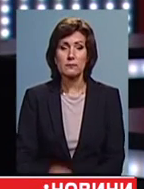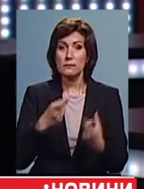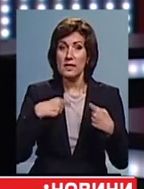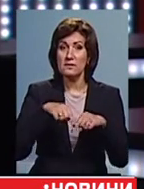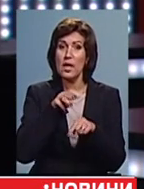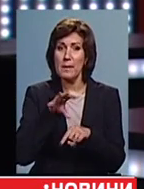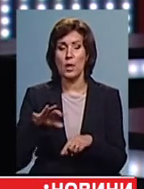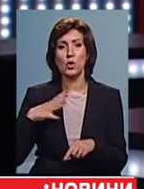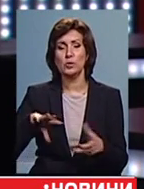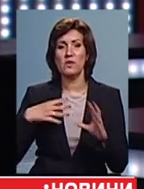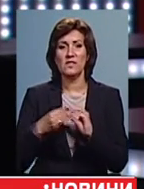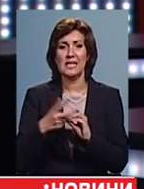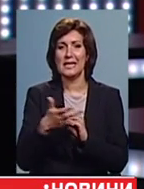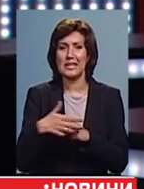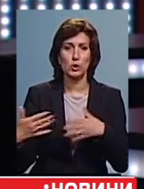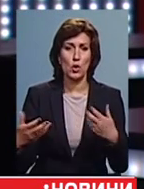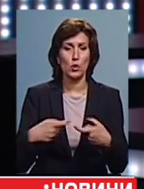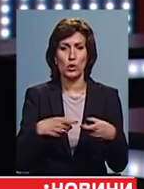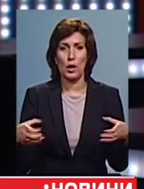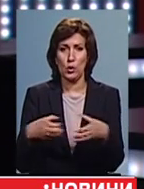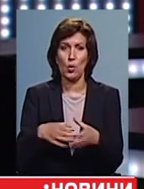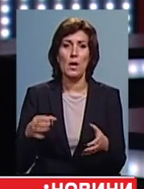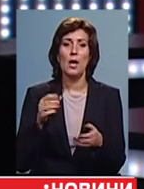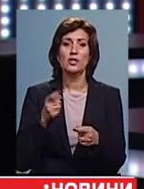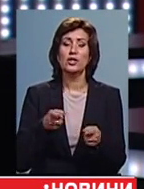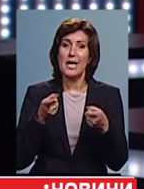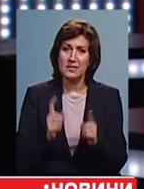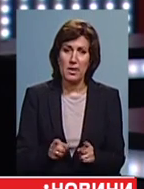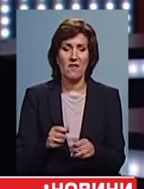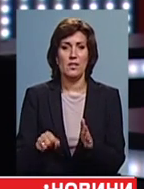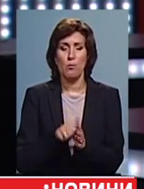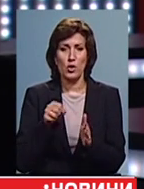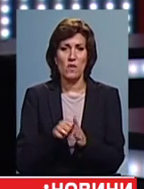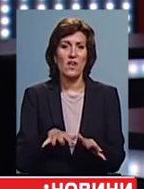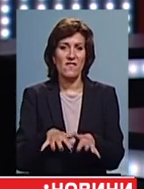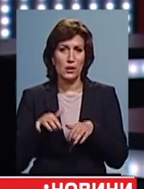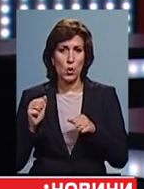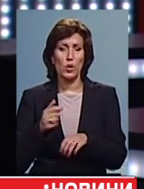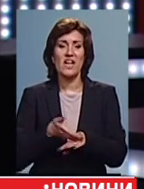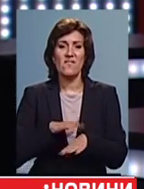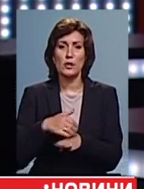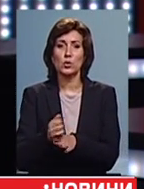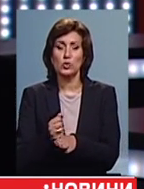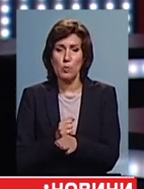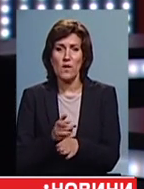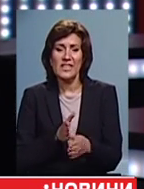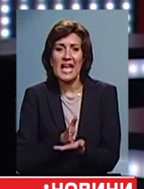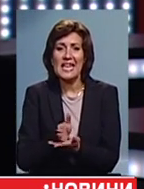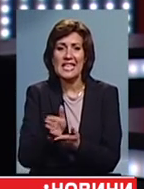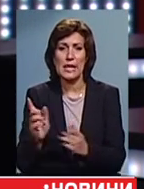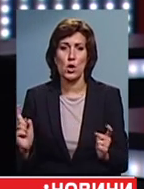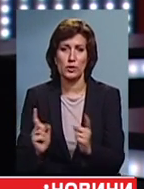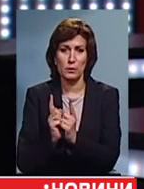У штабі АТО очікують висновки в тристоронньої контактної групи щодо того, чи насправді бойовики відводять важку зброю від лінії розмежування. Про це